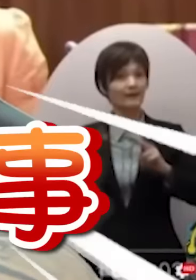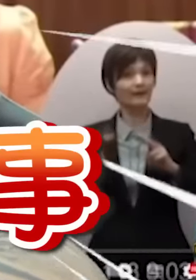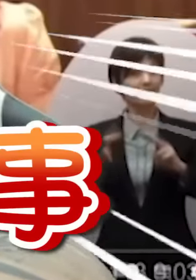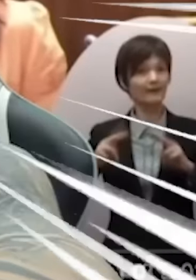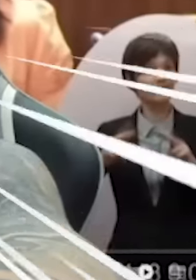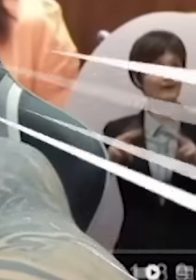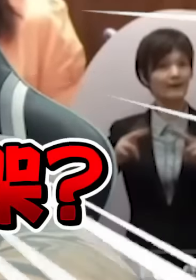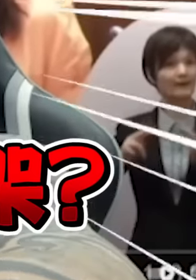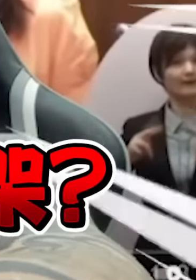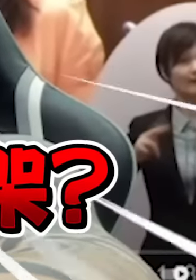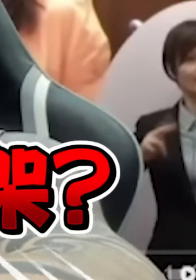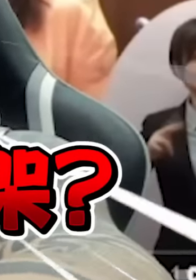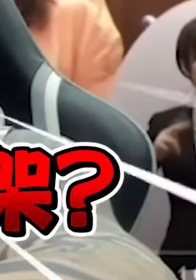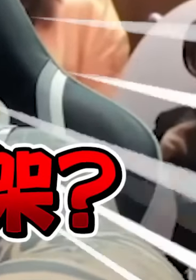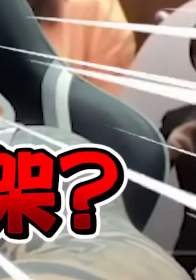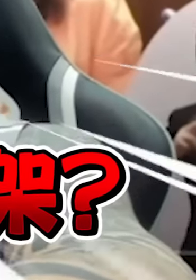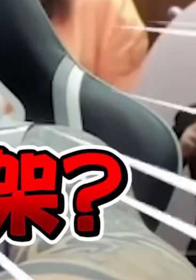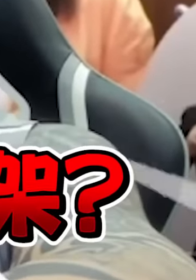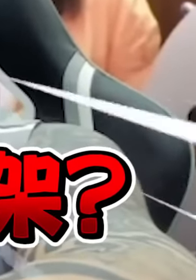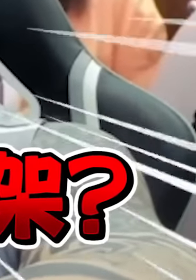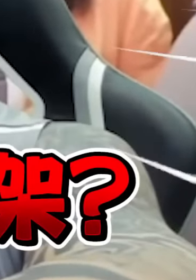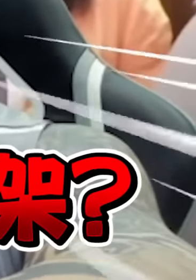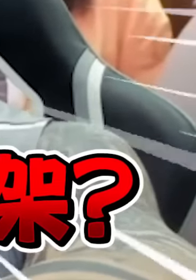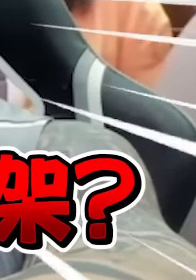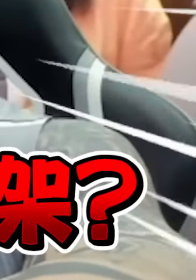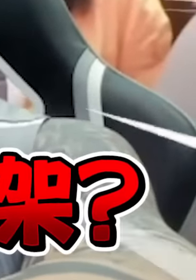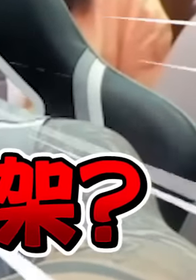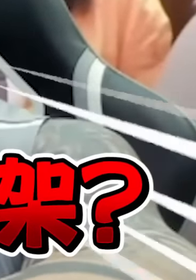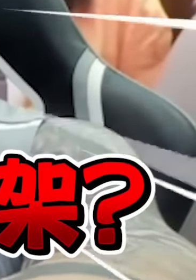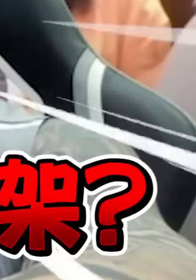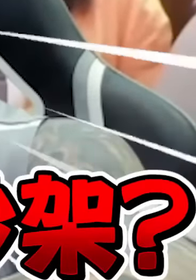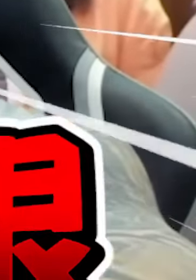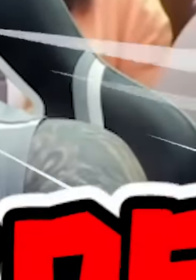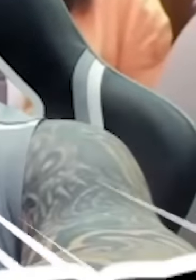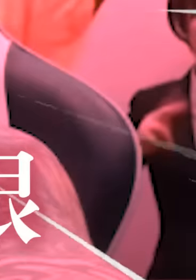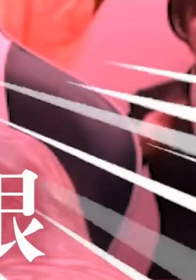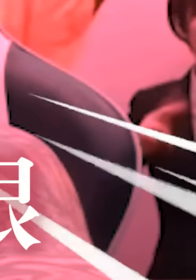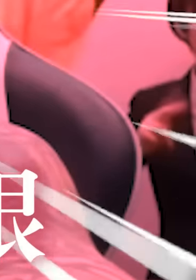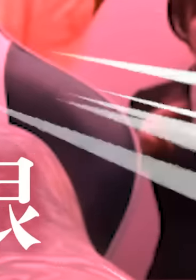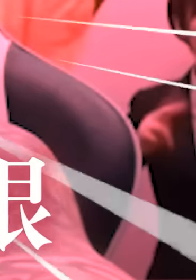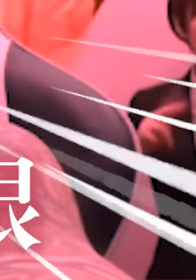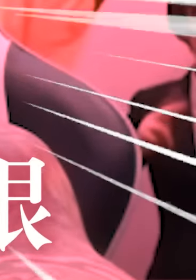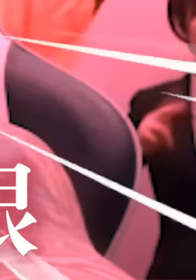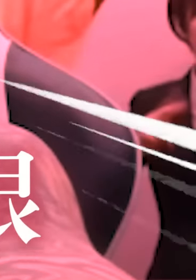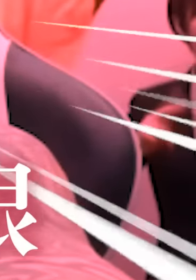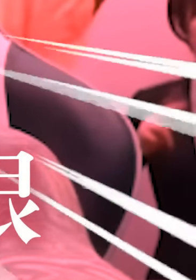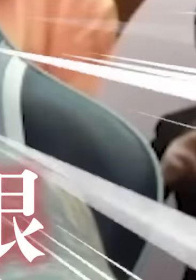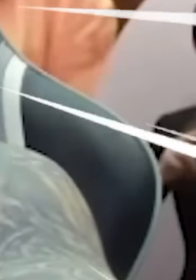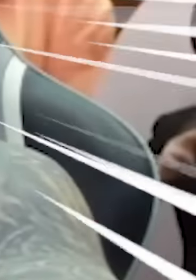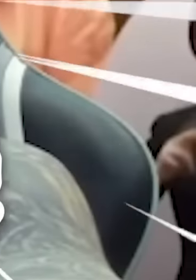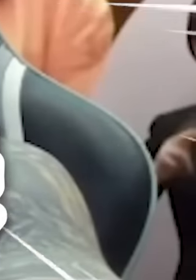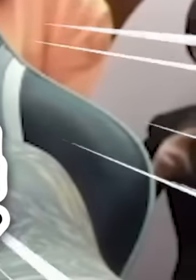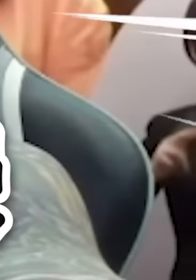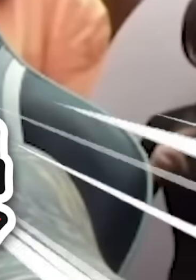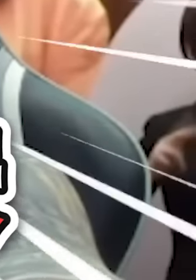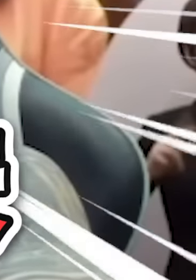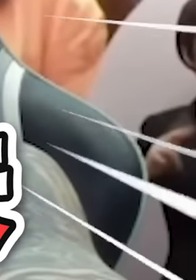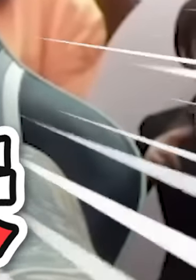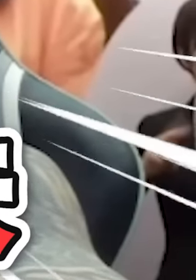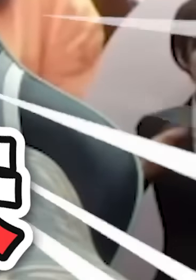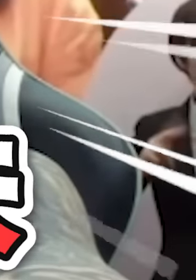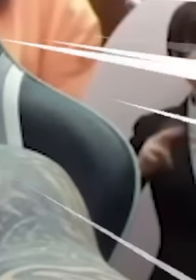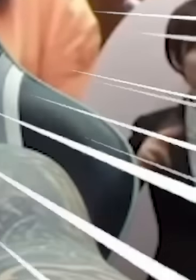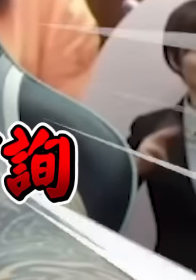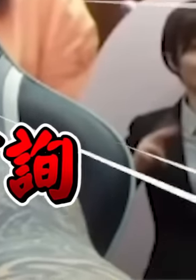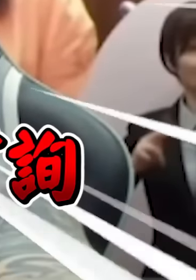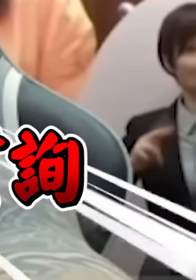你到底来做事还是来跟我们民选的民意代表吵架？没有水准到极限。从昨天到